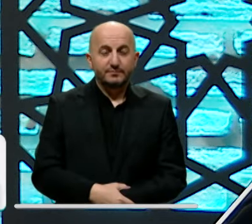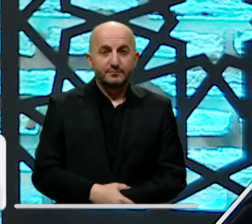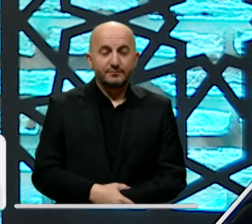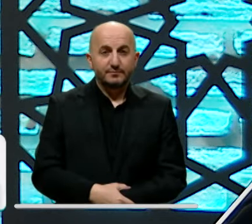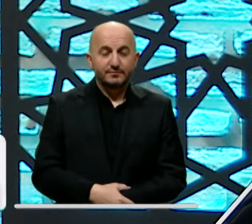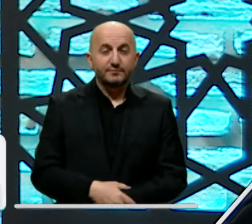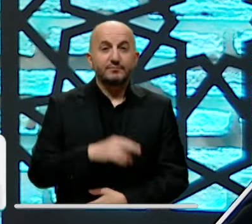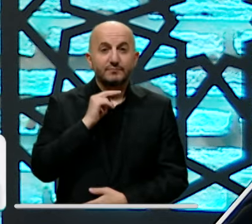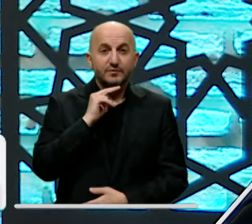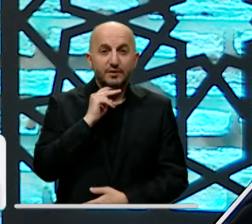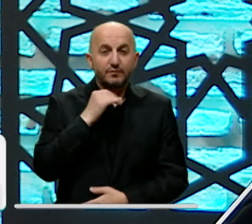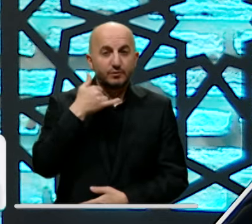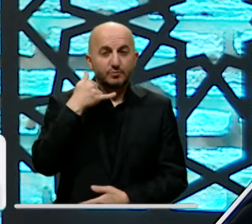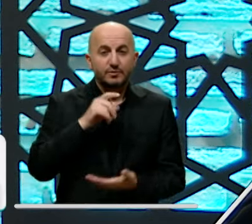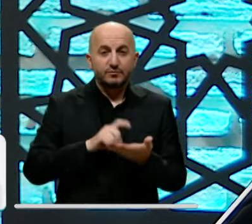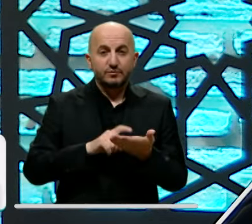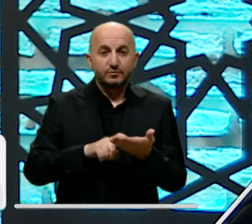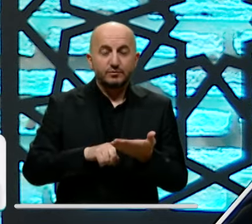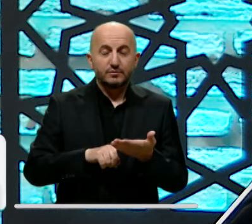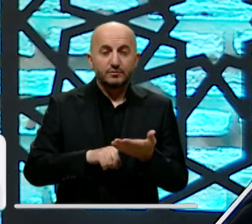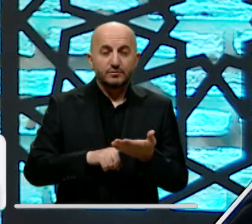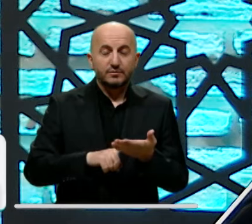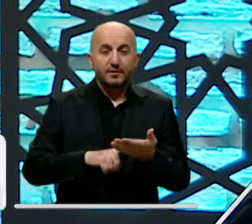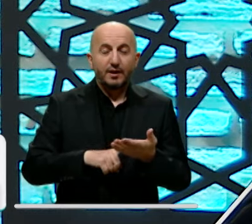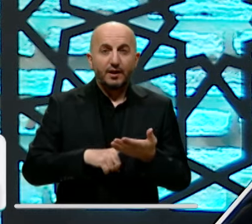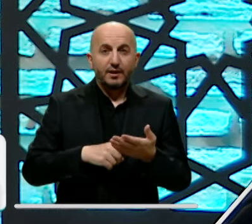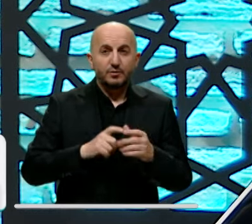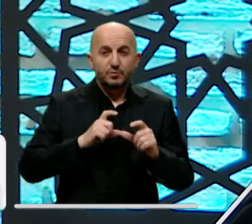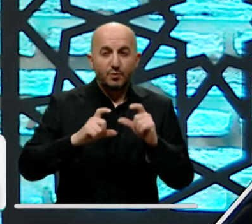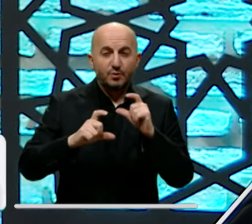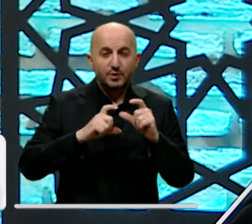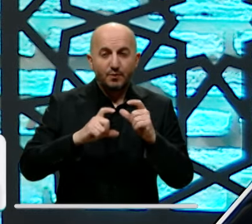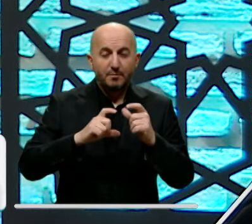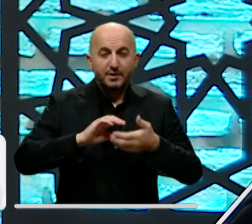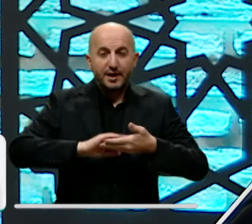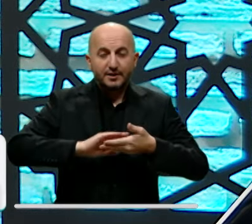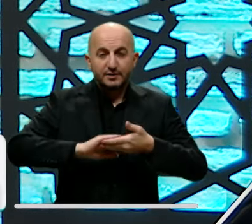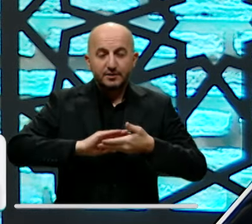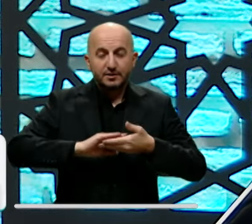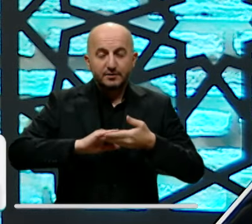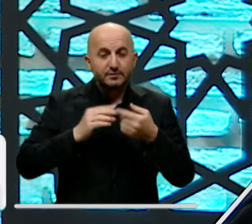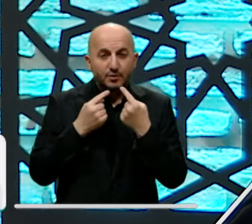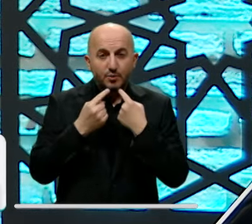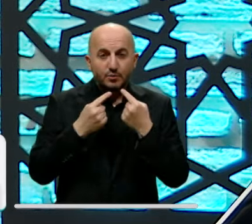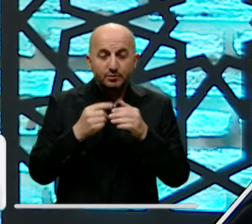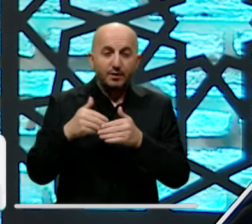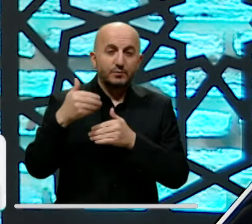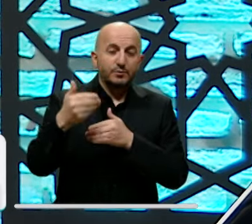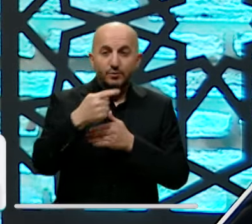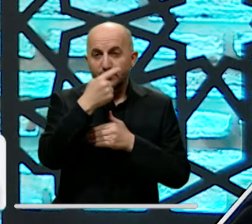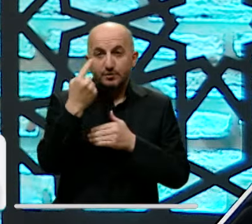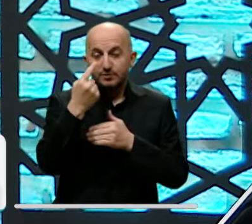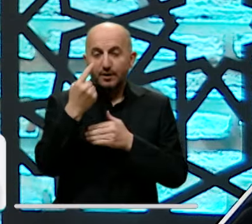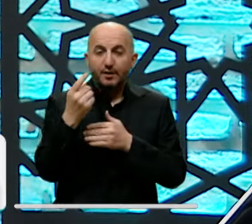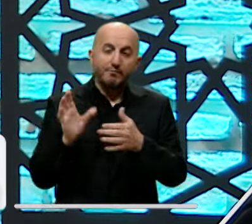4294 nolu telefon numarasını tuşlayarak diyanete soralım ekibinden arkadaşlarımızla görüşme sağladıktan sonra inşallah